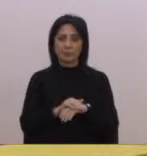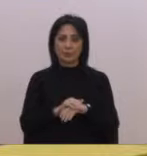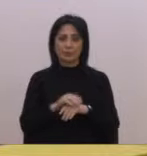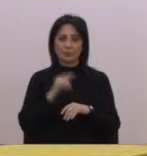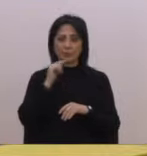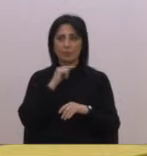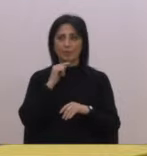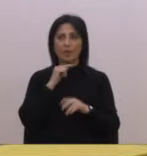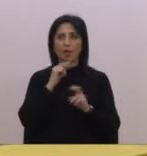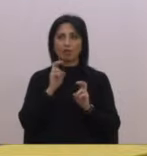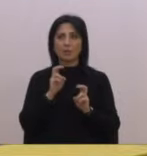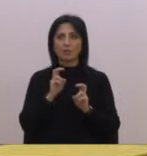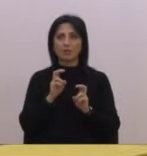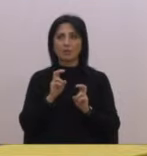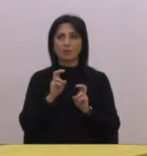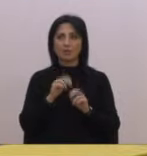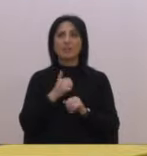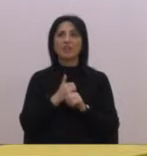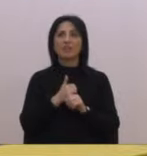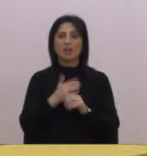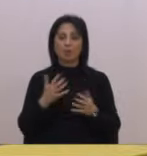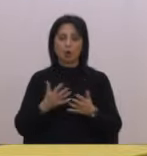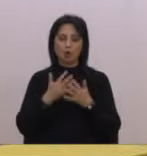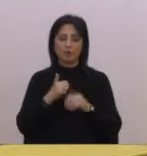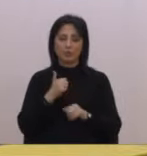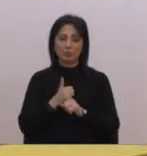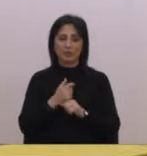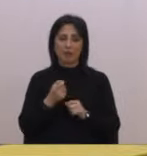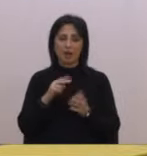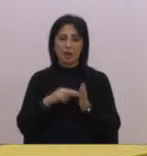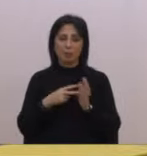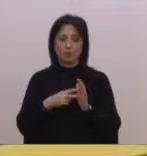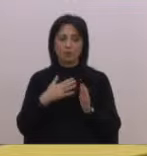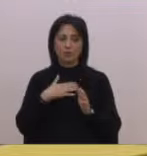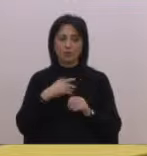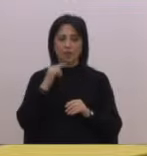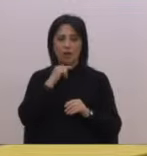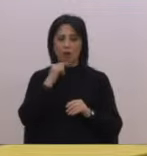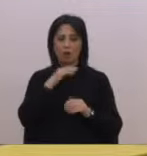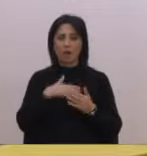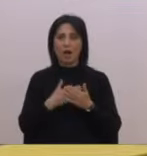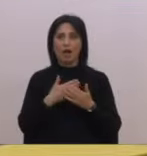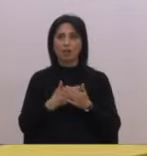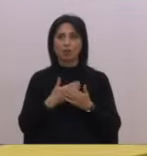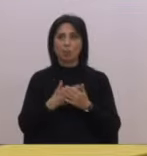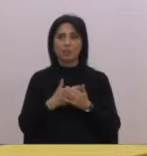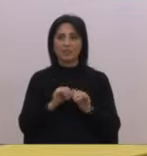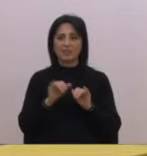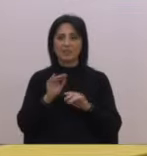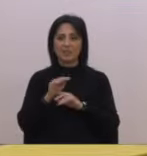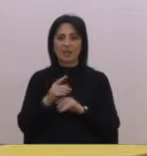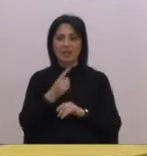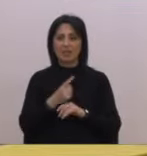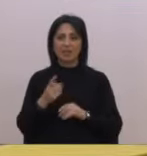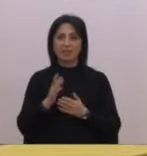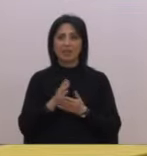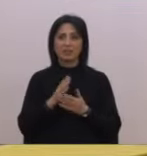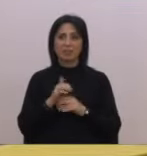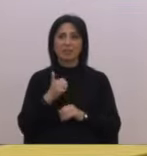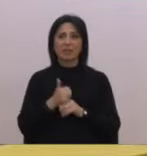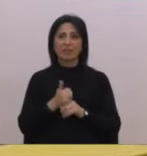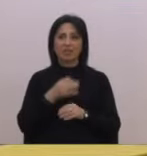economicuri, tavari motivație, tavari amuțanat, șuntuis, da economicuri active obis zrda are, se tepi,